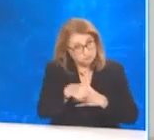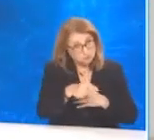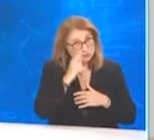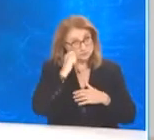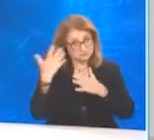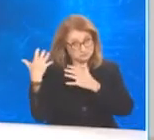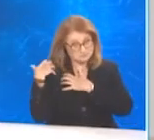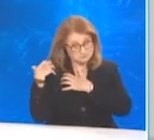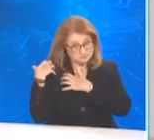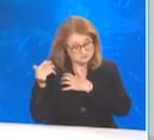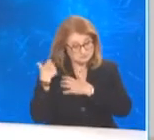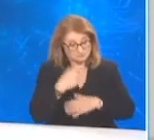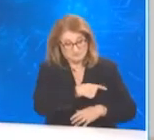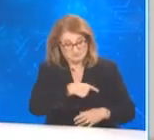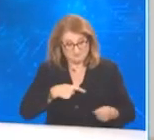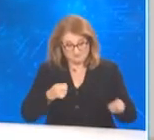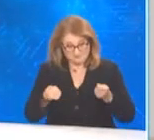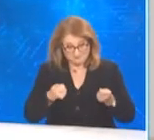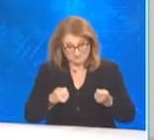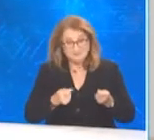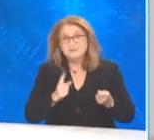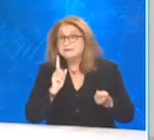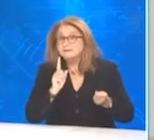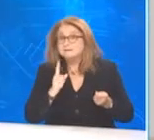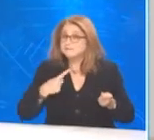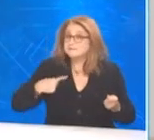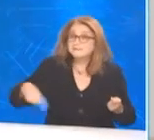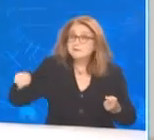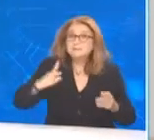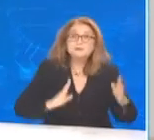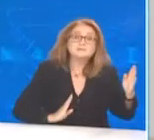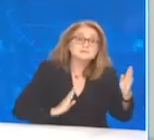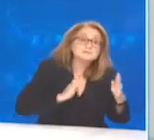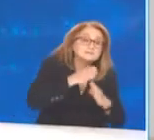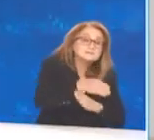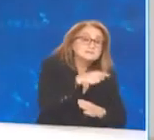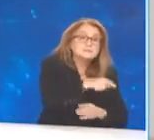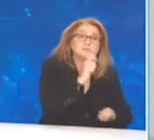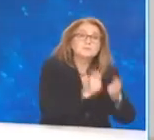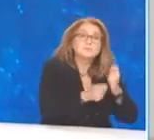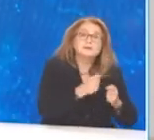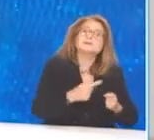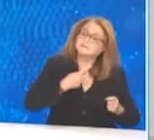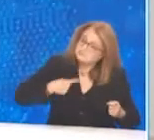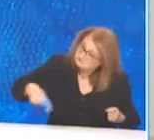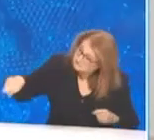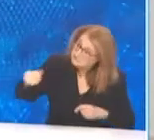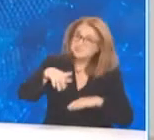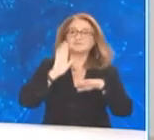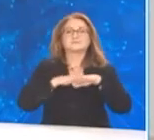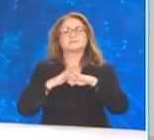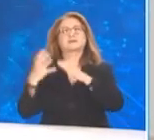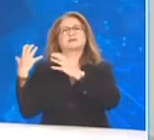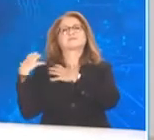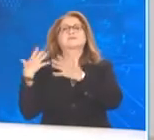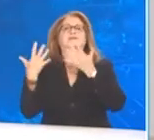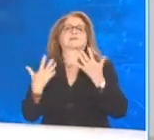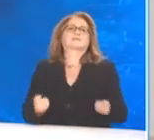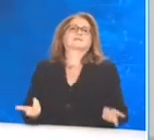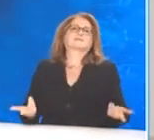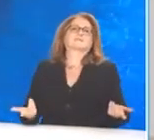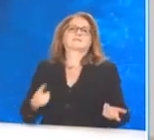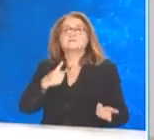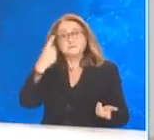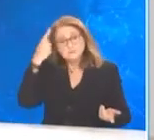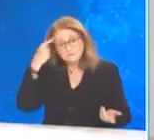πάρτι. Με ό,τι ρίσκο παίρνουμε για μας, για τους οικείους μας και το